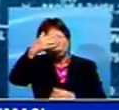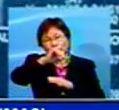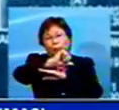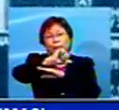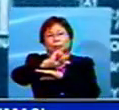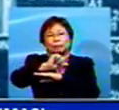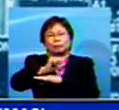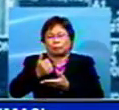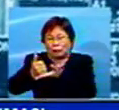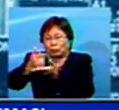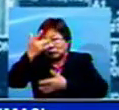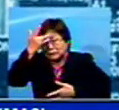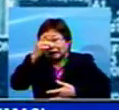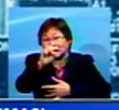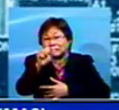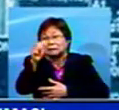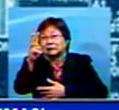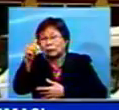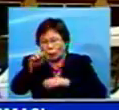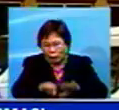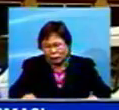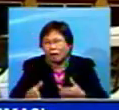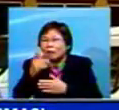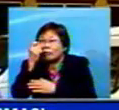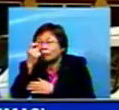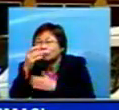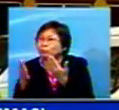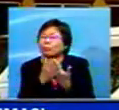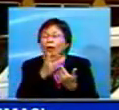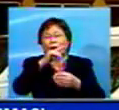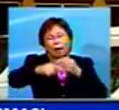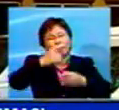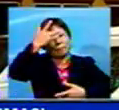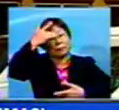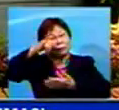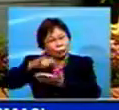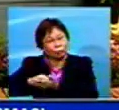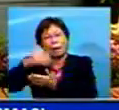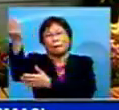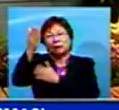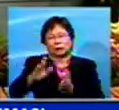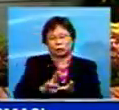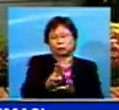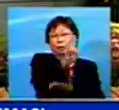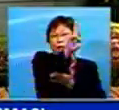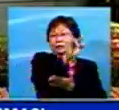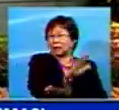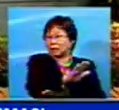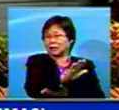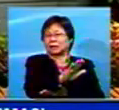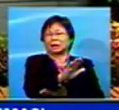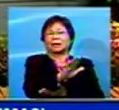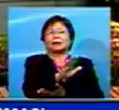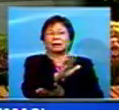pesakit sawan, terutama kanak-kanak memahami dengan lebih mudah mengenai penyakit yang dihidapi, pensyarah Universiti Sultan Zainal Abidin